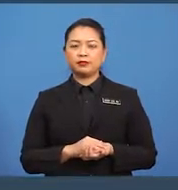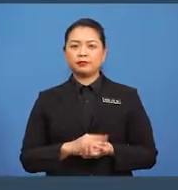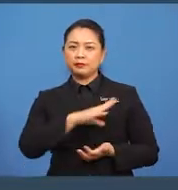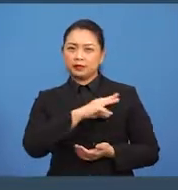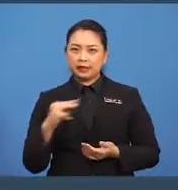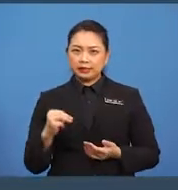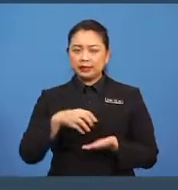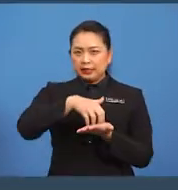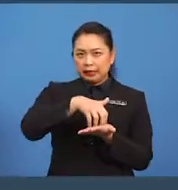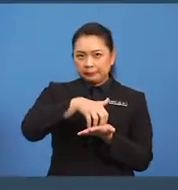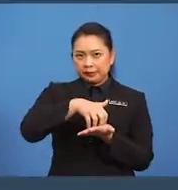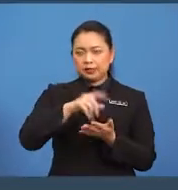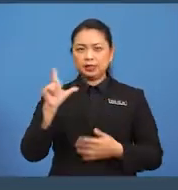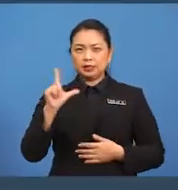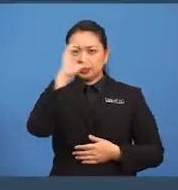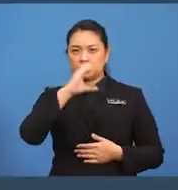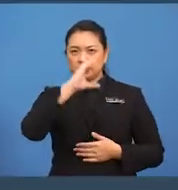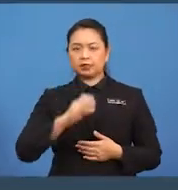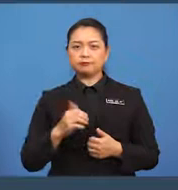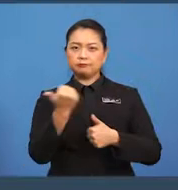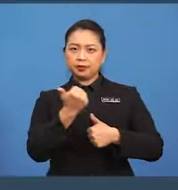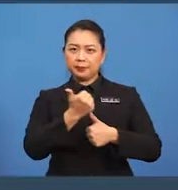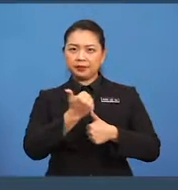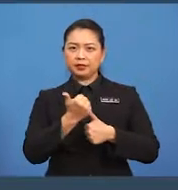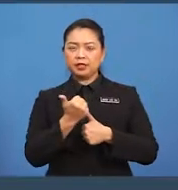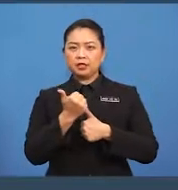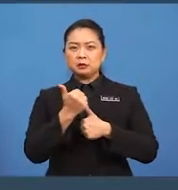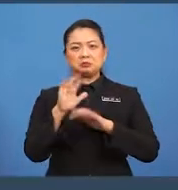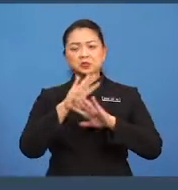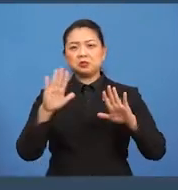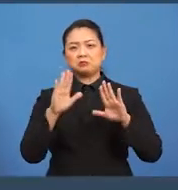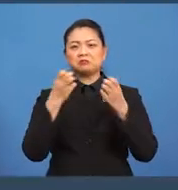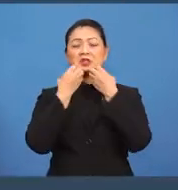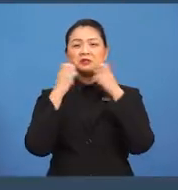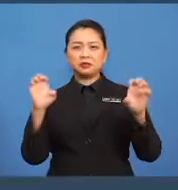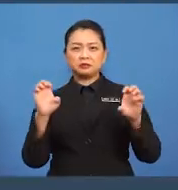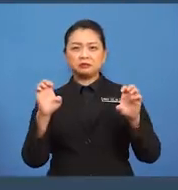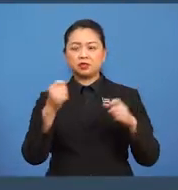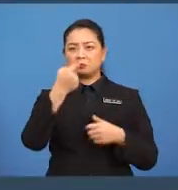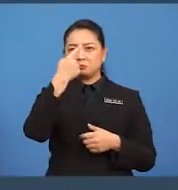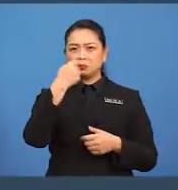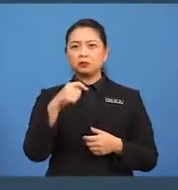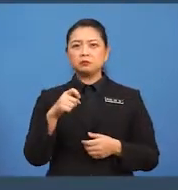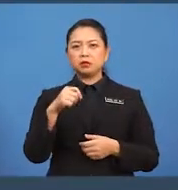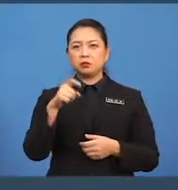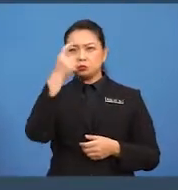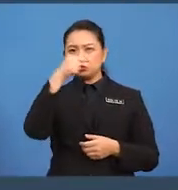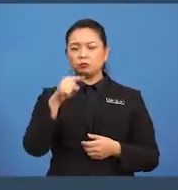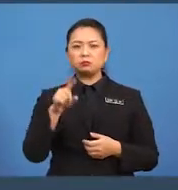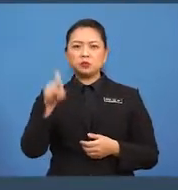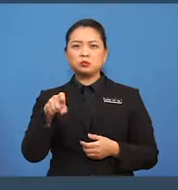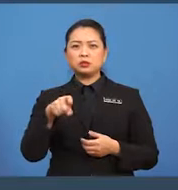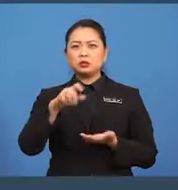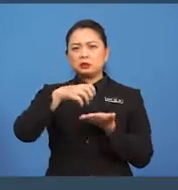Manakala kelemahan linear search pula, yang pertama, tidak efisien kerana perlu menyemak setiap item yang terdapat